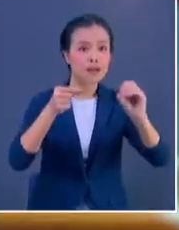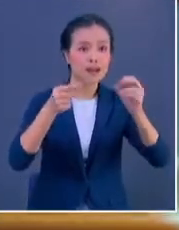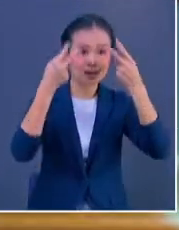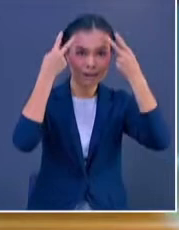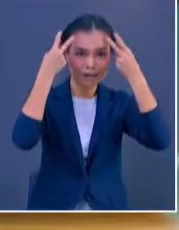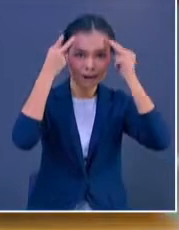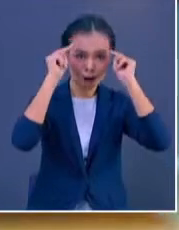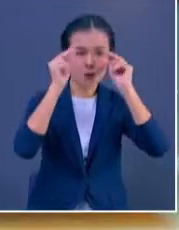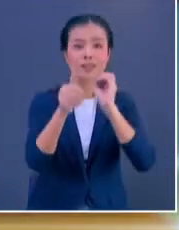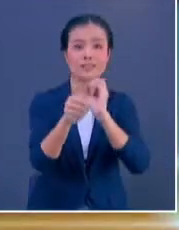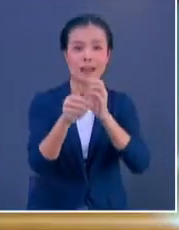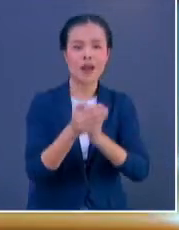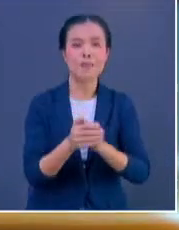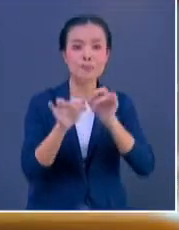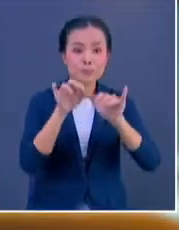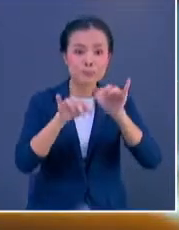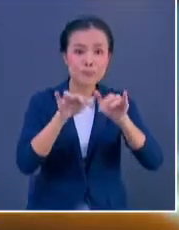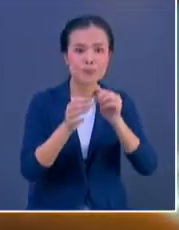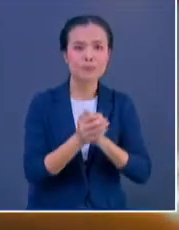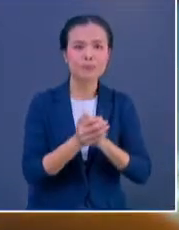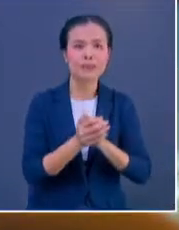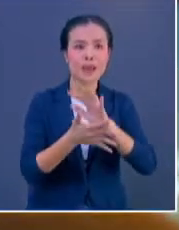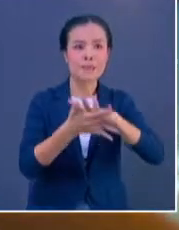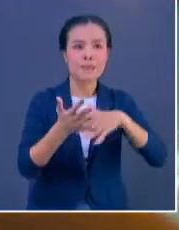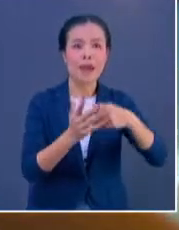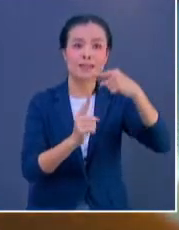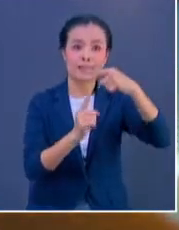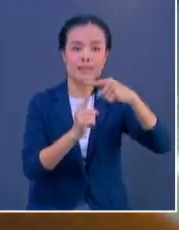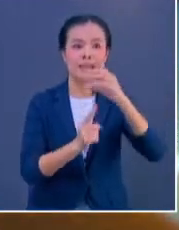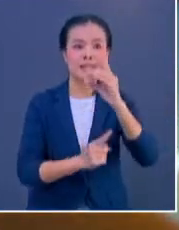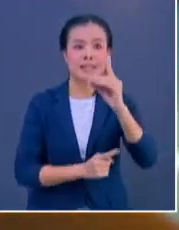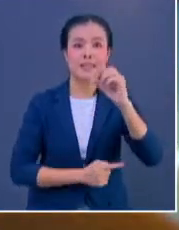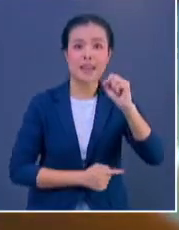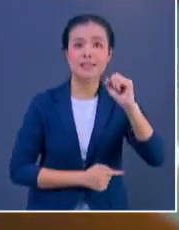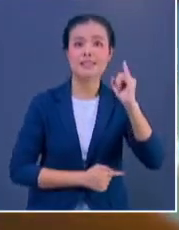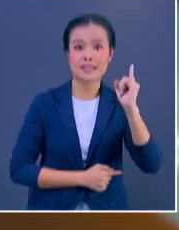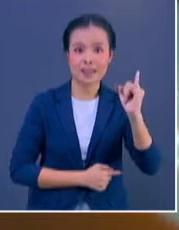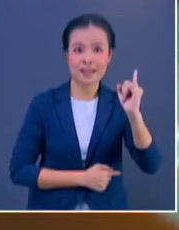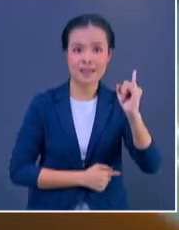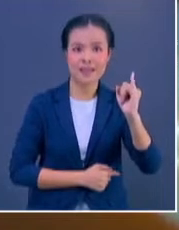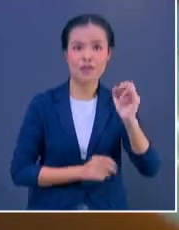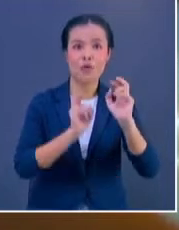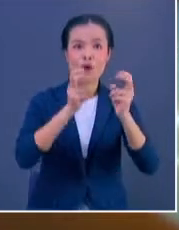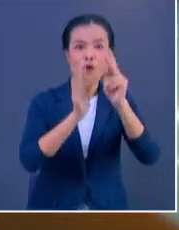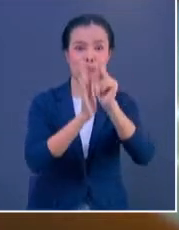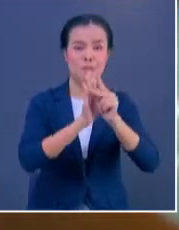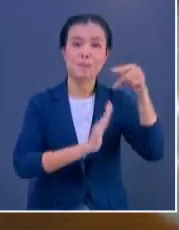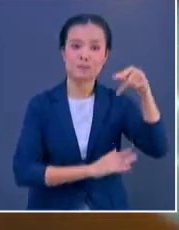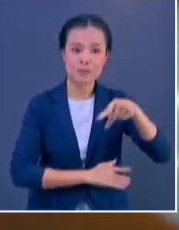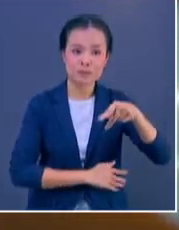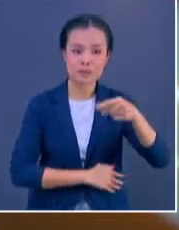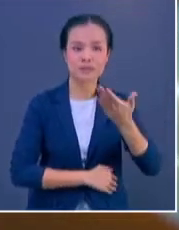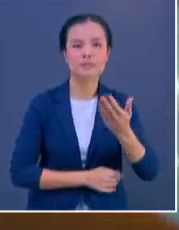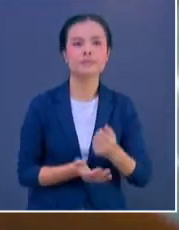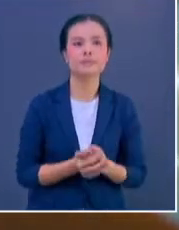แนะนำเนี่ยครับนะครับไปพิมพ์คำว่าแผนที่ DSI DSI ก็คือกรมสอบสวนคดีพิเศษเนี่ยครับนะคลิก